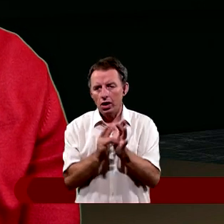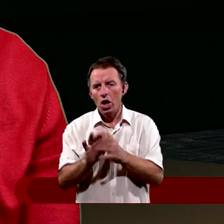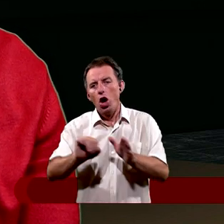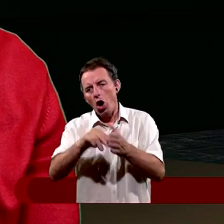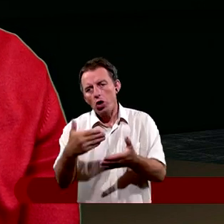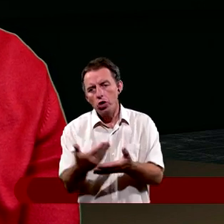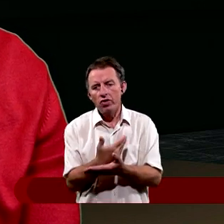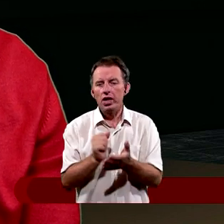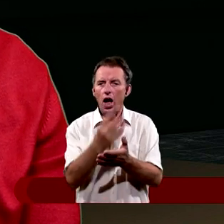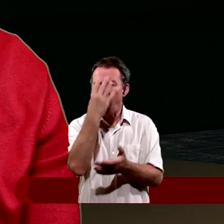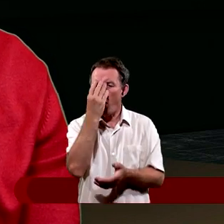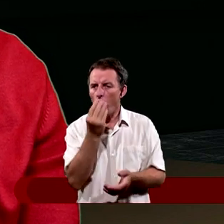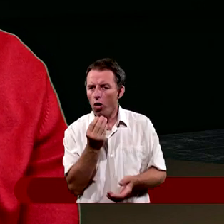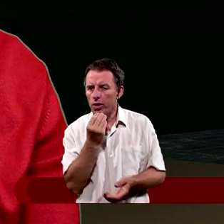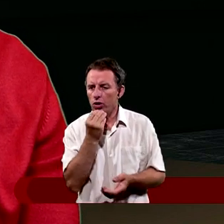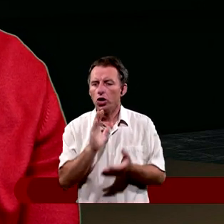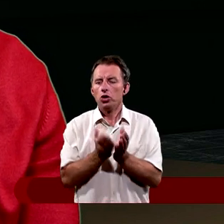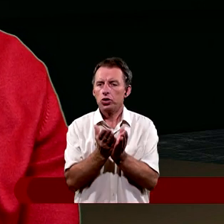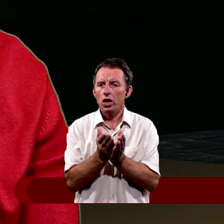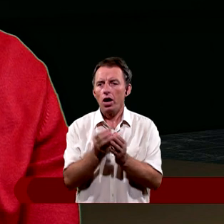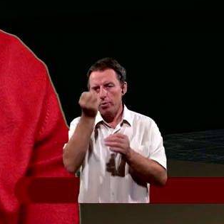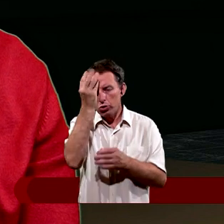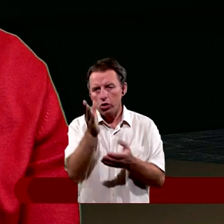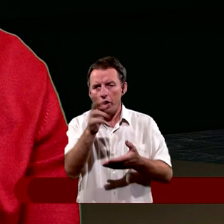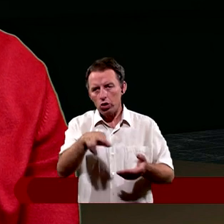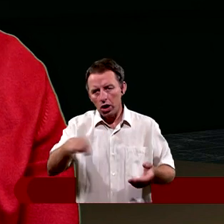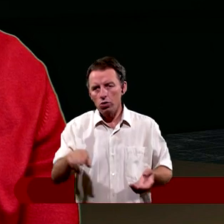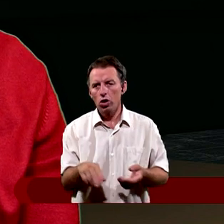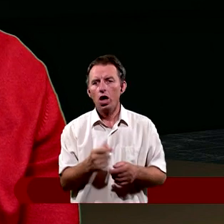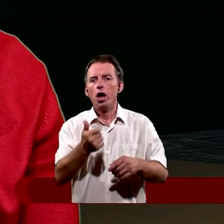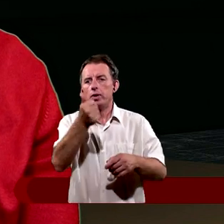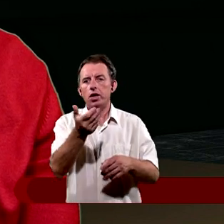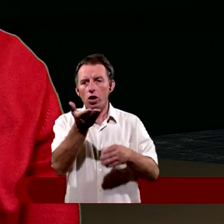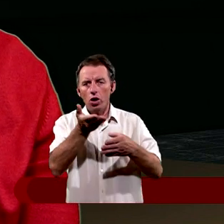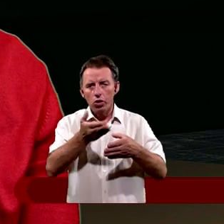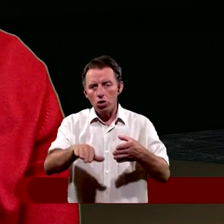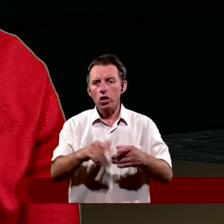właśnie odnowienie na jaki obraz? Z Księgi Rodzaju, z pierwszego rozdziału, z